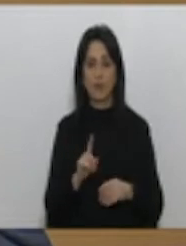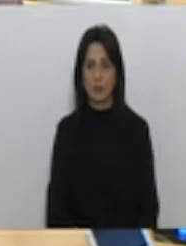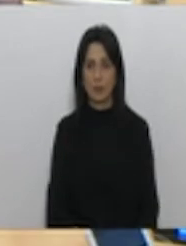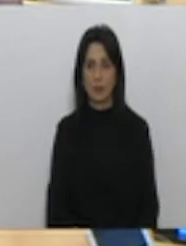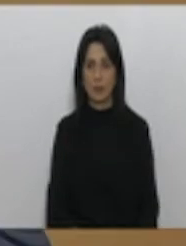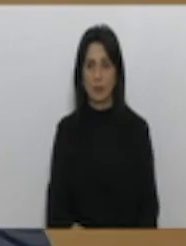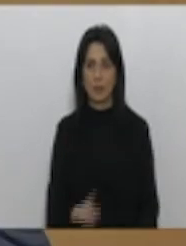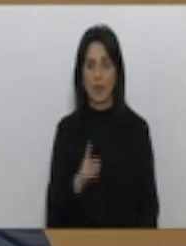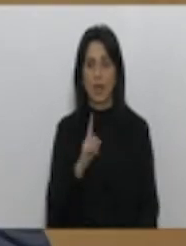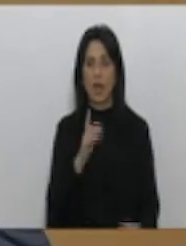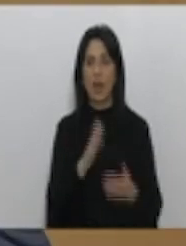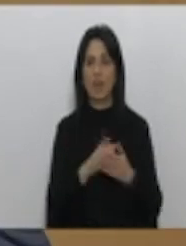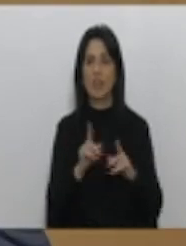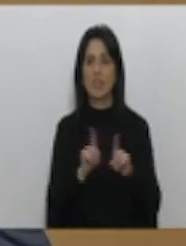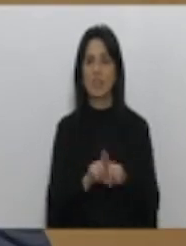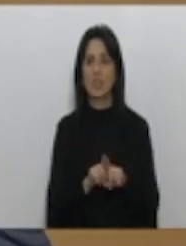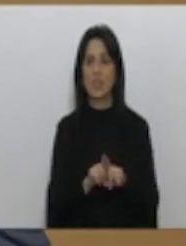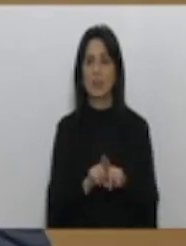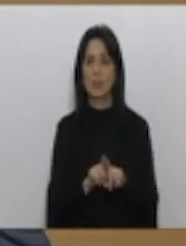არ რა გვაქვს ისეთი